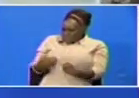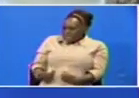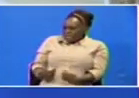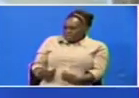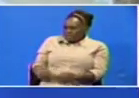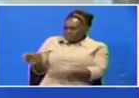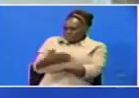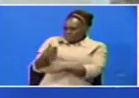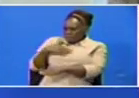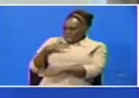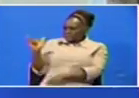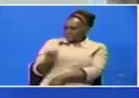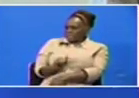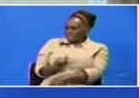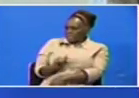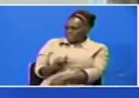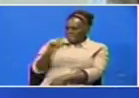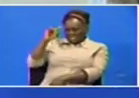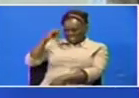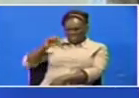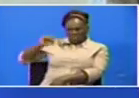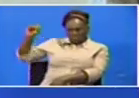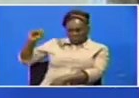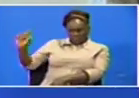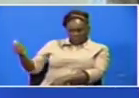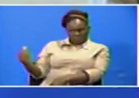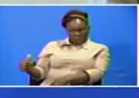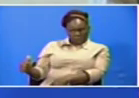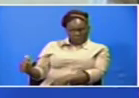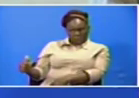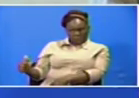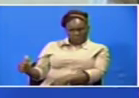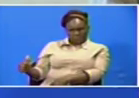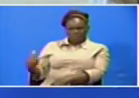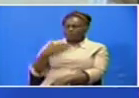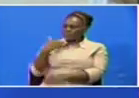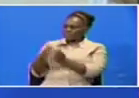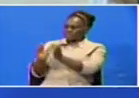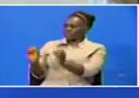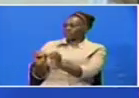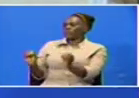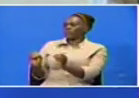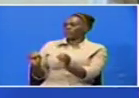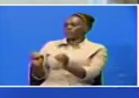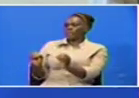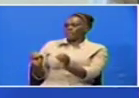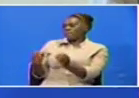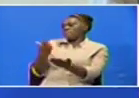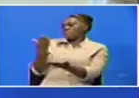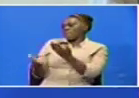nitastick na muziki wangu. Sijafikiria kabisa kuwa labda ni kiongozi wa nini fulani,